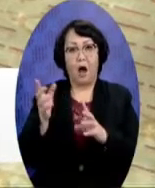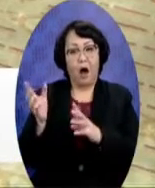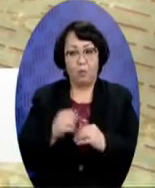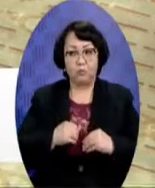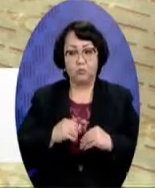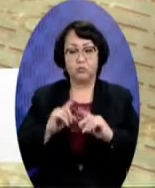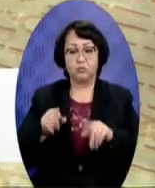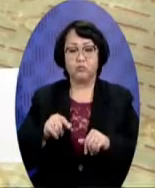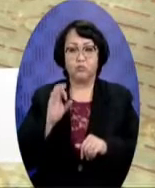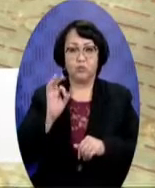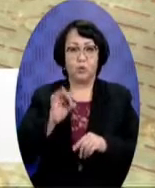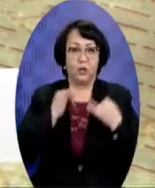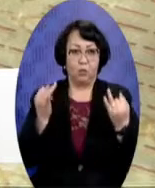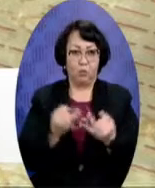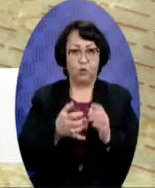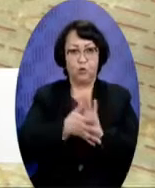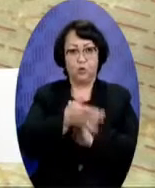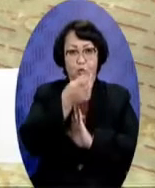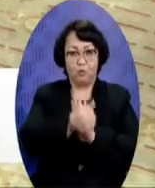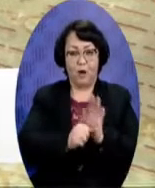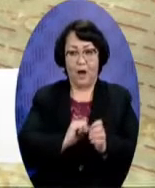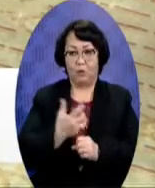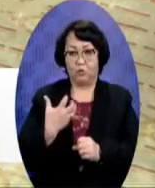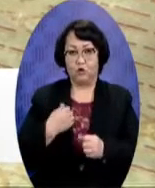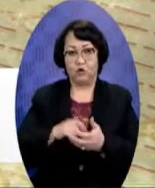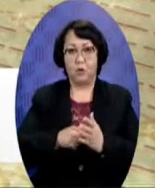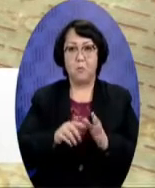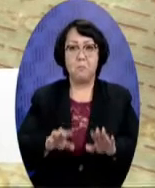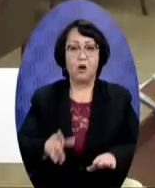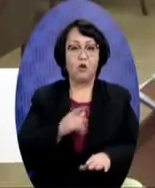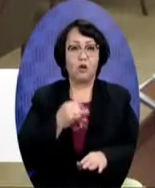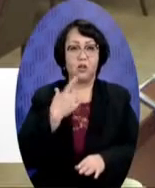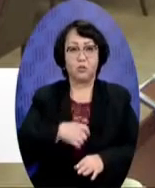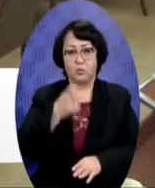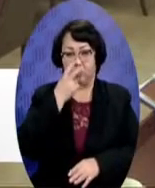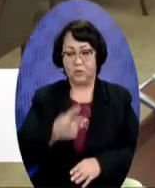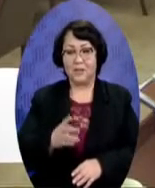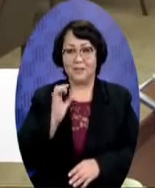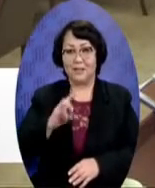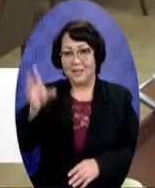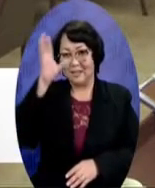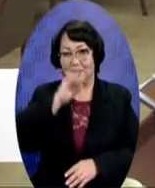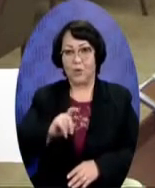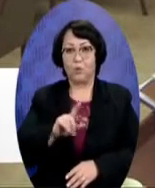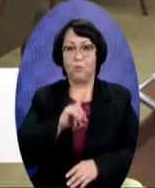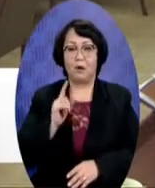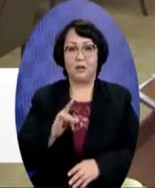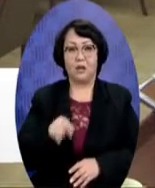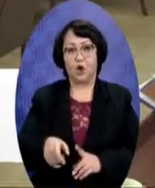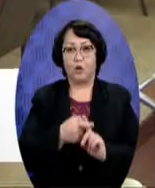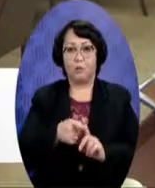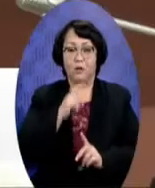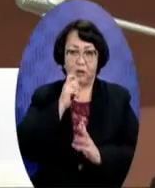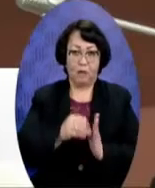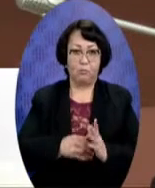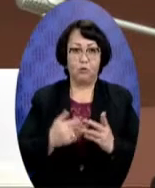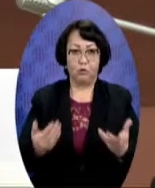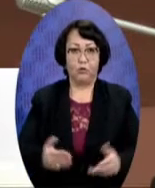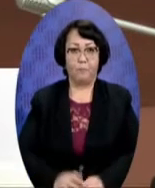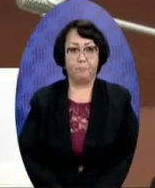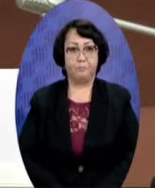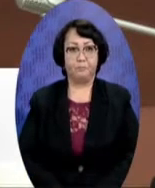зөвгөж улсын хурлын төсвийн байнгын хорооны гишүүд үзэж байна. За, харин тухайн асуудлаар сангийн сайд Хүрэл Баатар тайлбар өглөө.